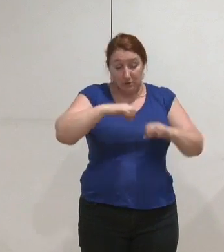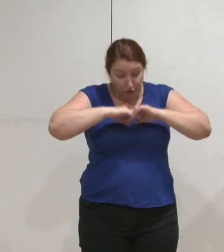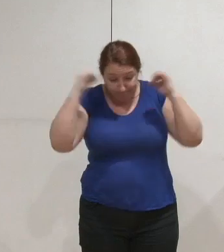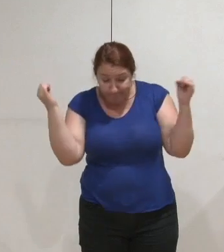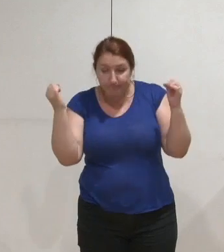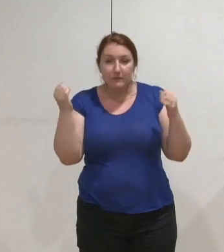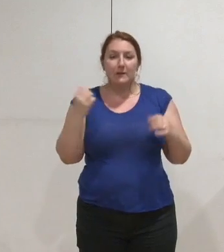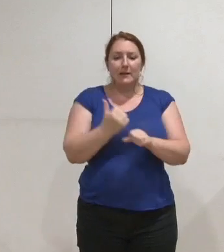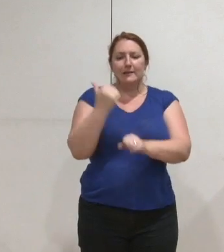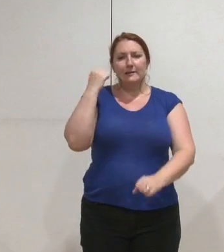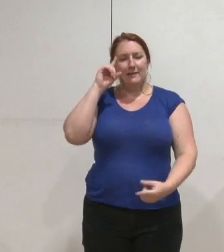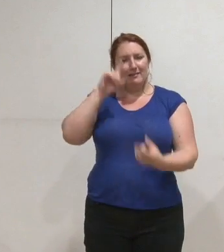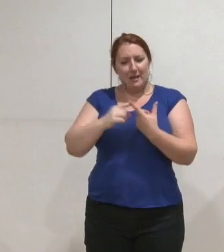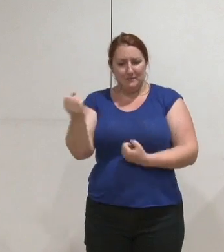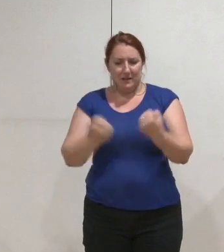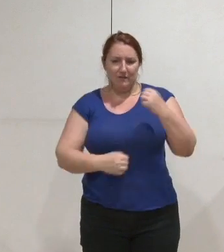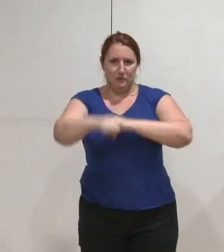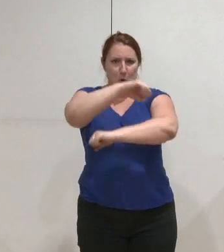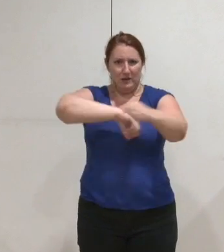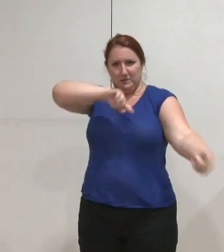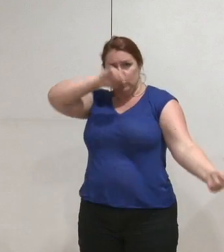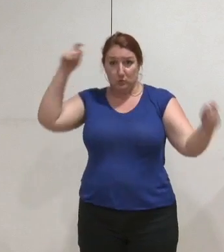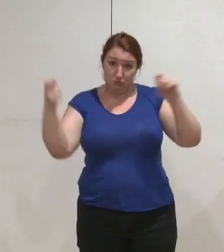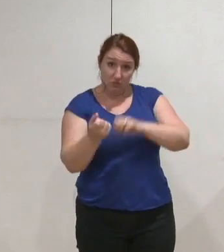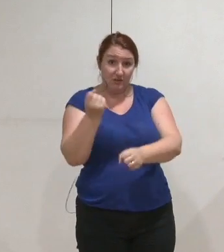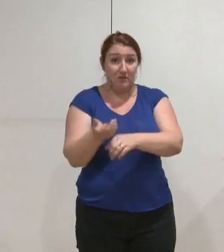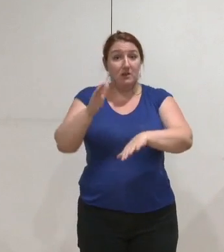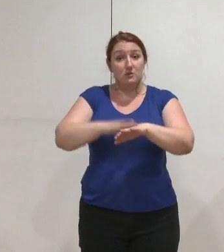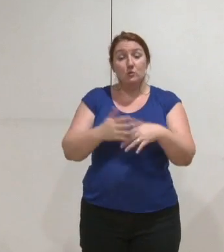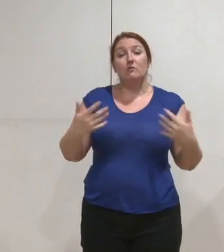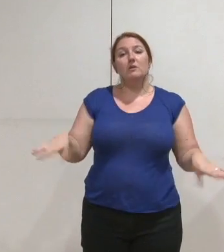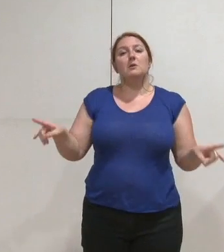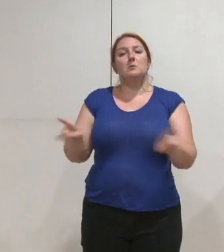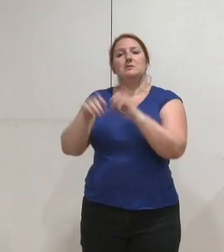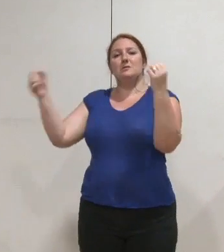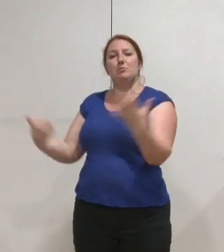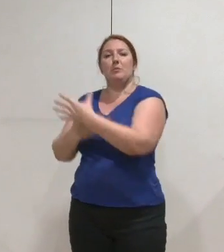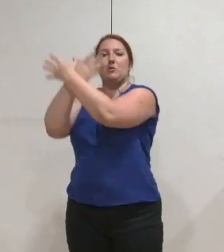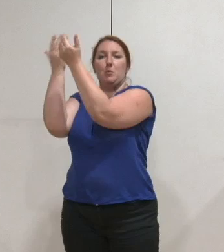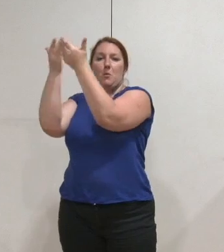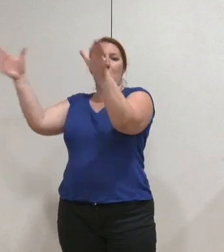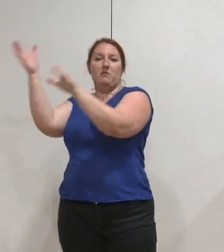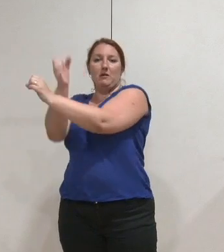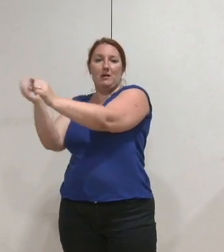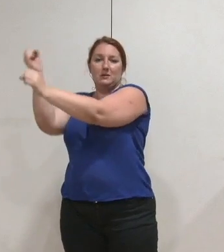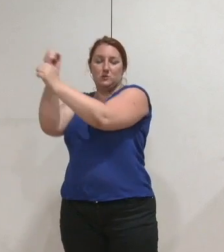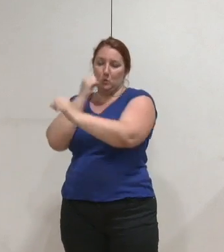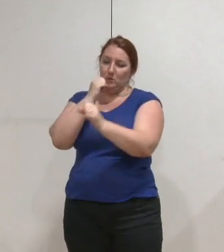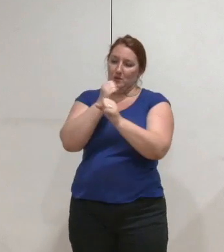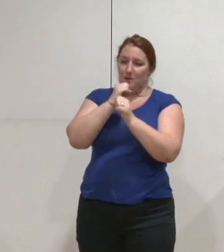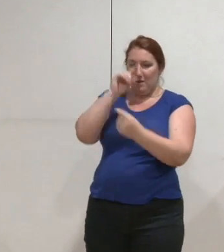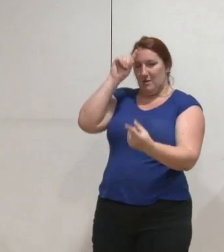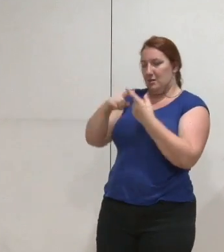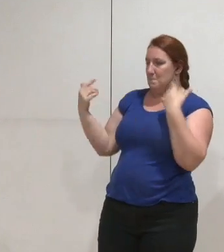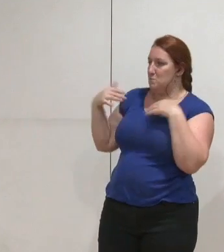réorganisation des services nous avons aussi au travers de la création de la métropole travailler sur une mutualisation la création